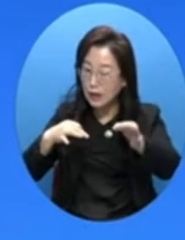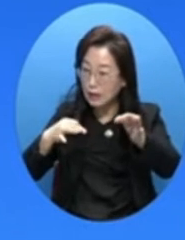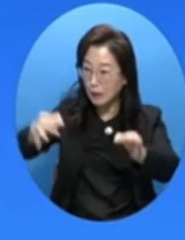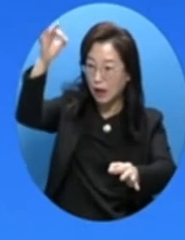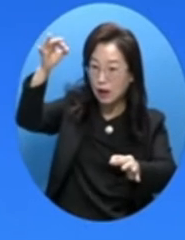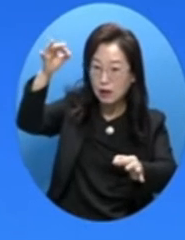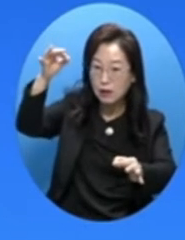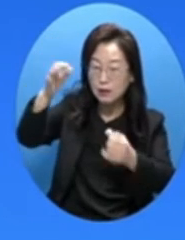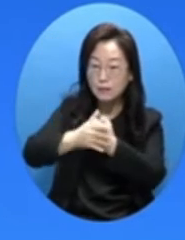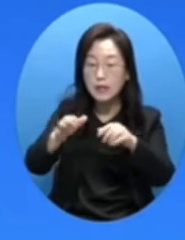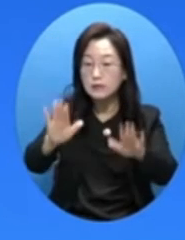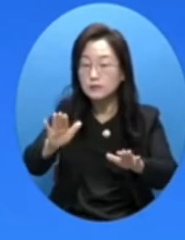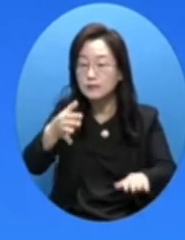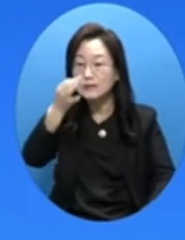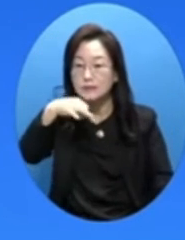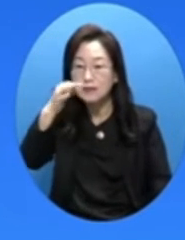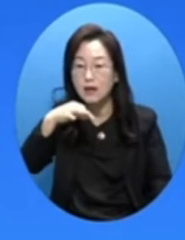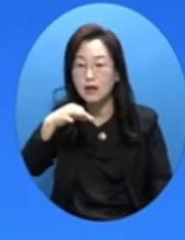지금 이자가